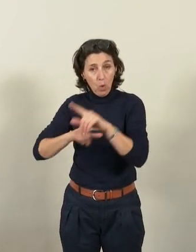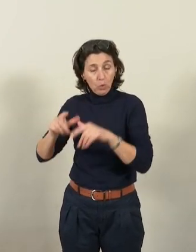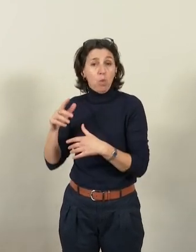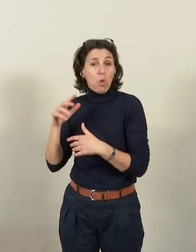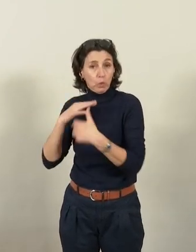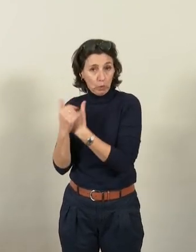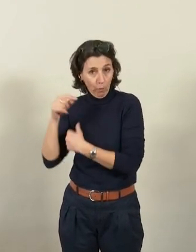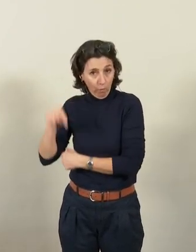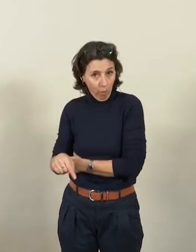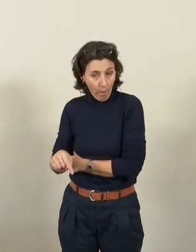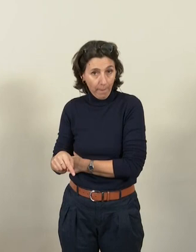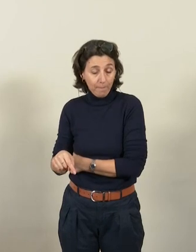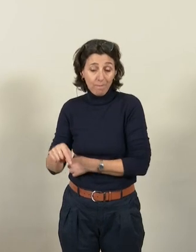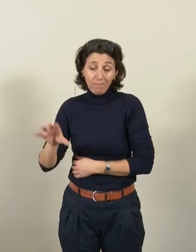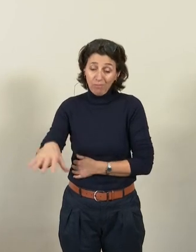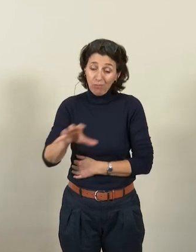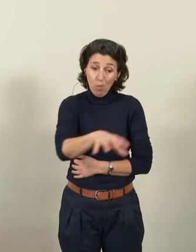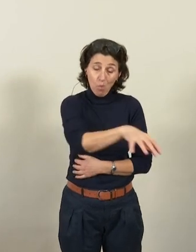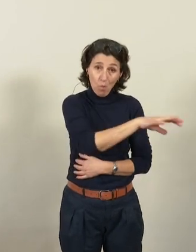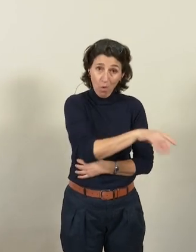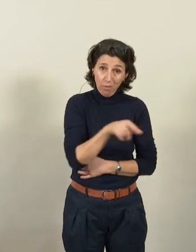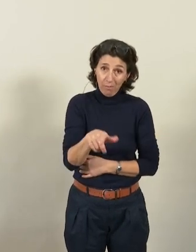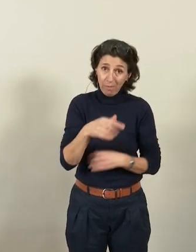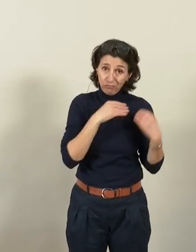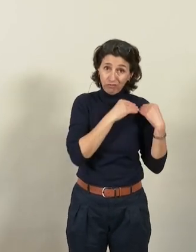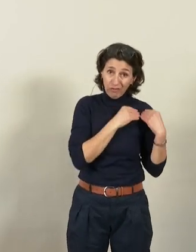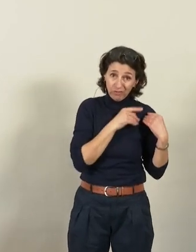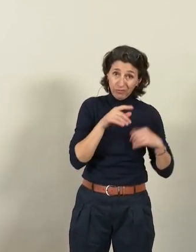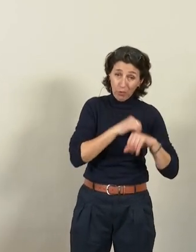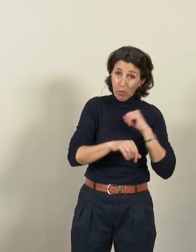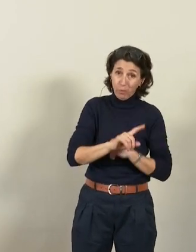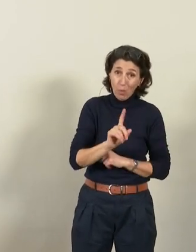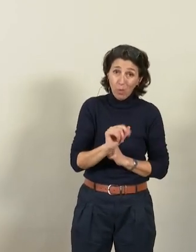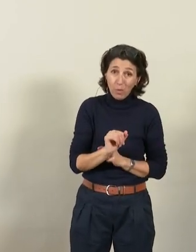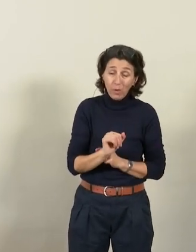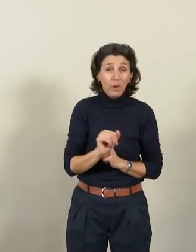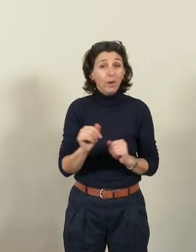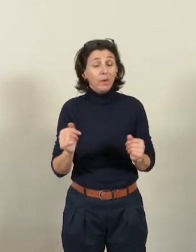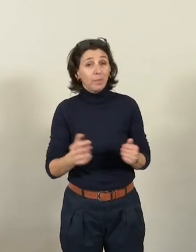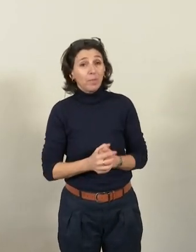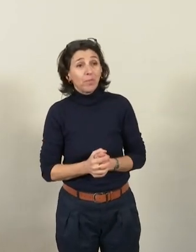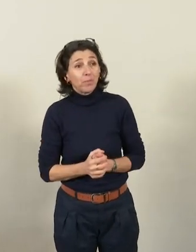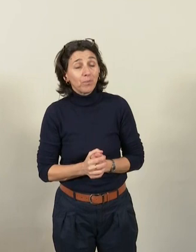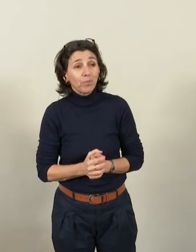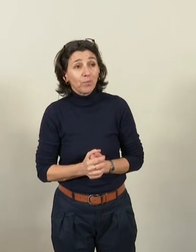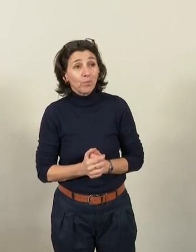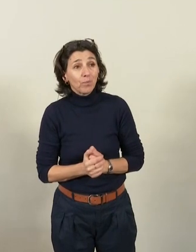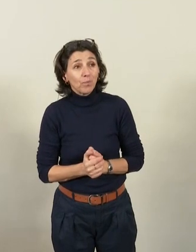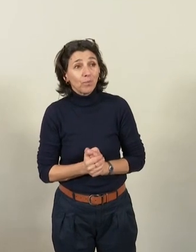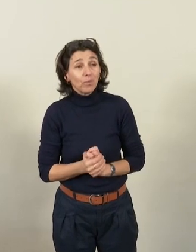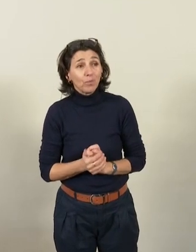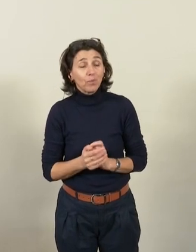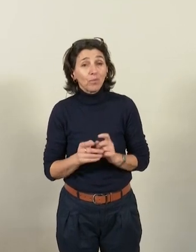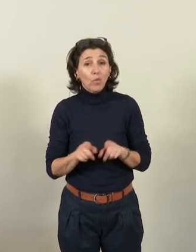euh les communes ne sont pas en charge de cette politique ni sur le niveau